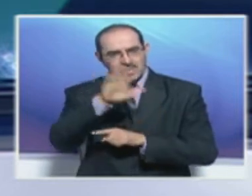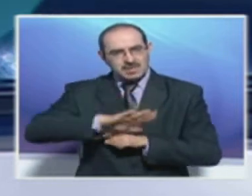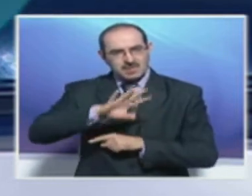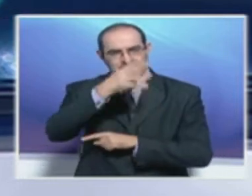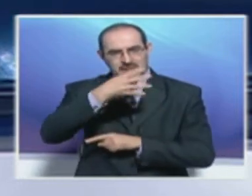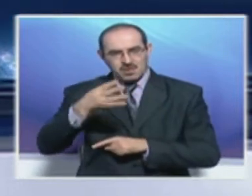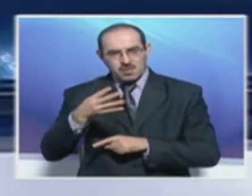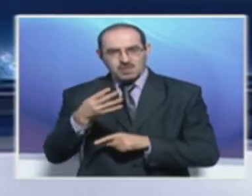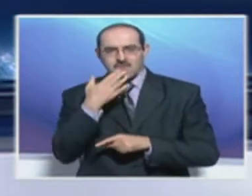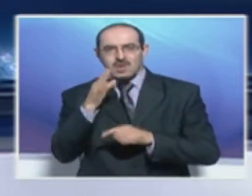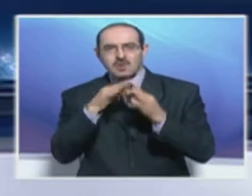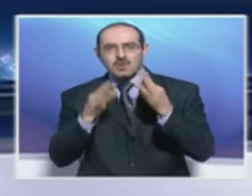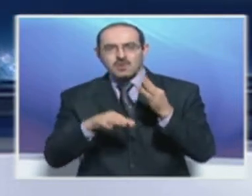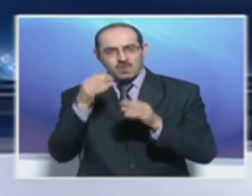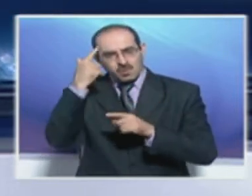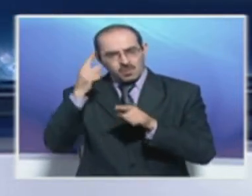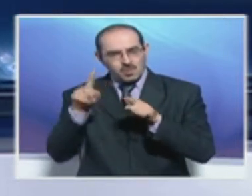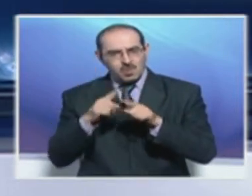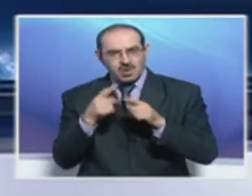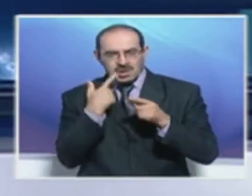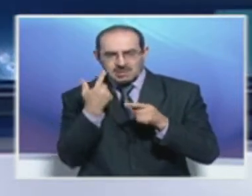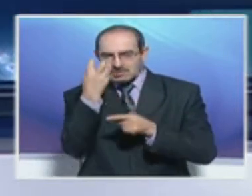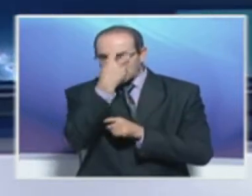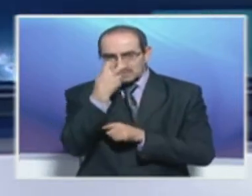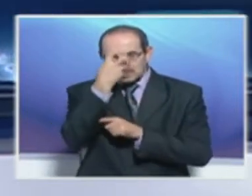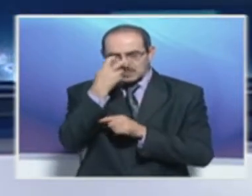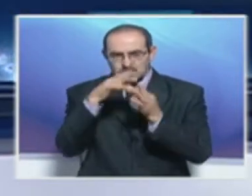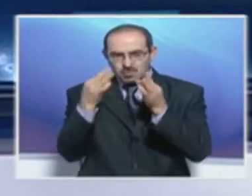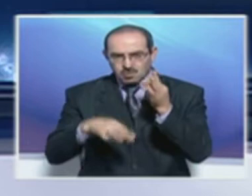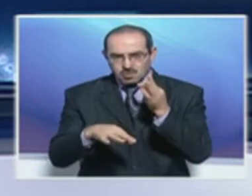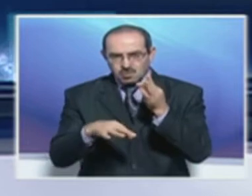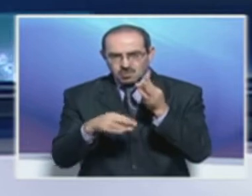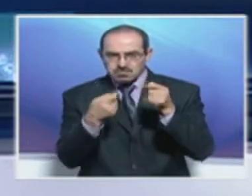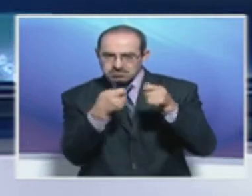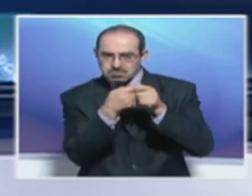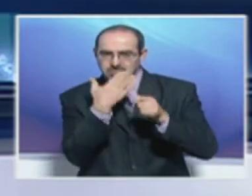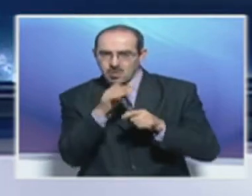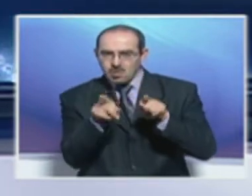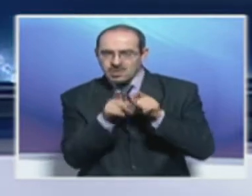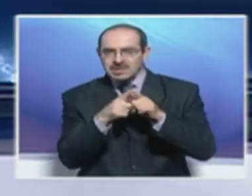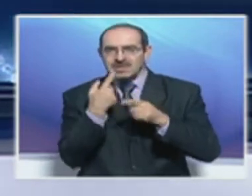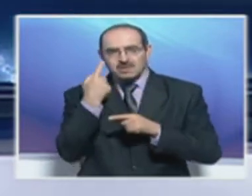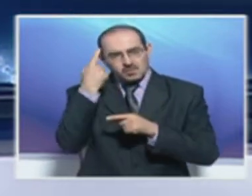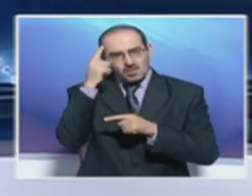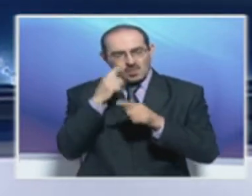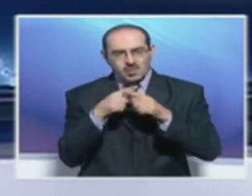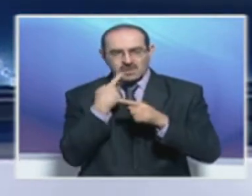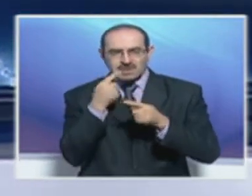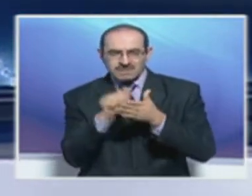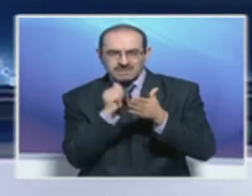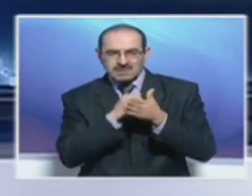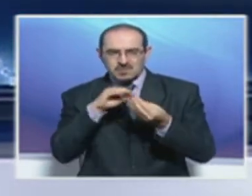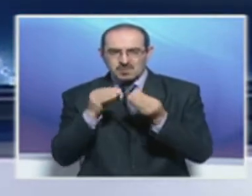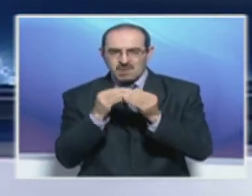الإقليمي وسيلة مناسبة للبحث عن حلول ملائمة وفعالة للأزمات وبؤر